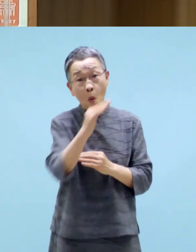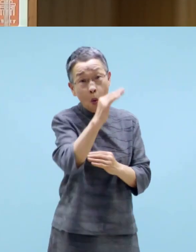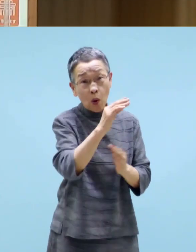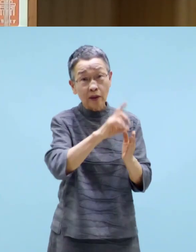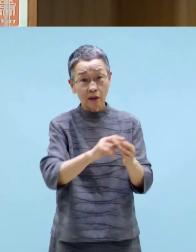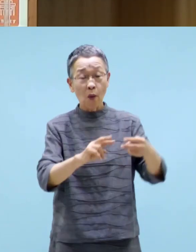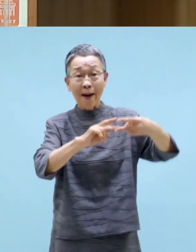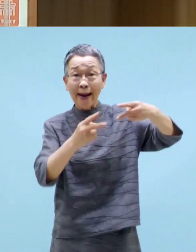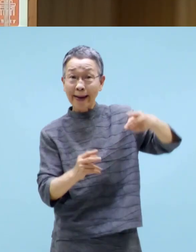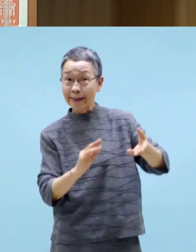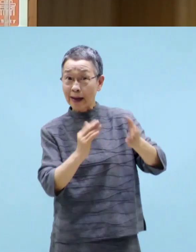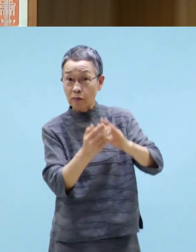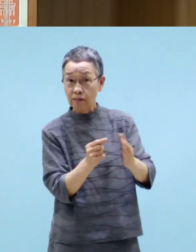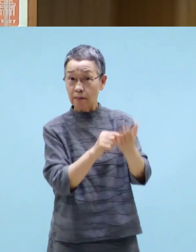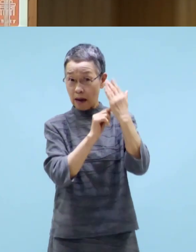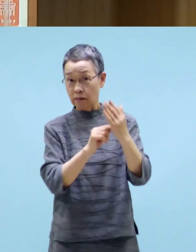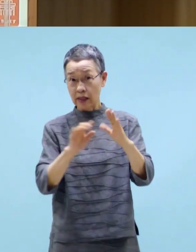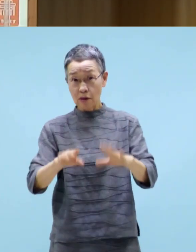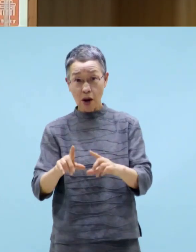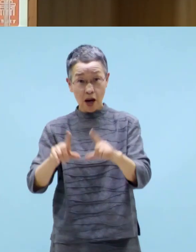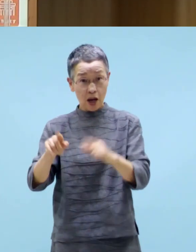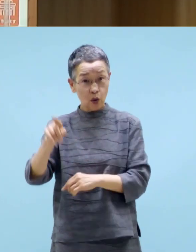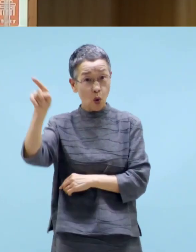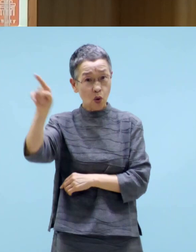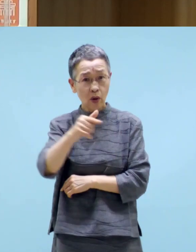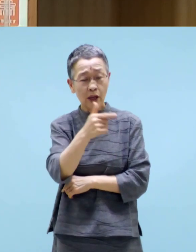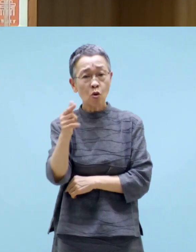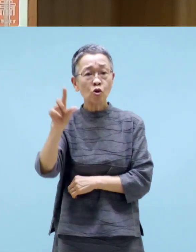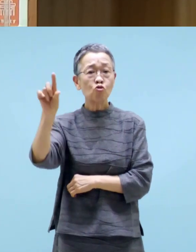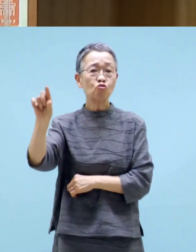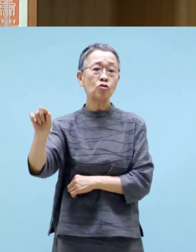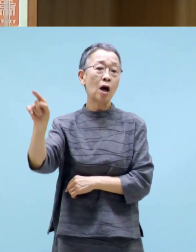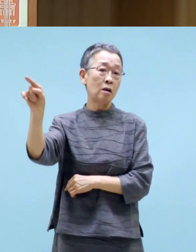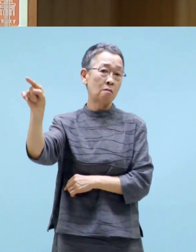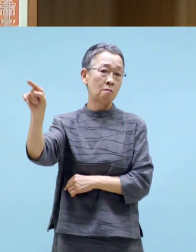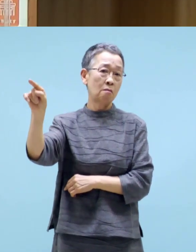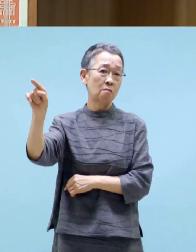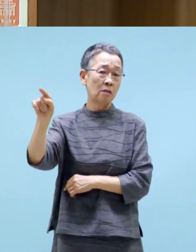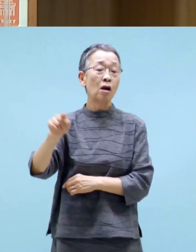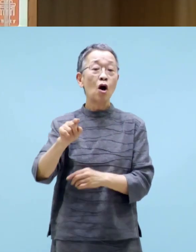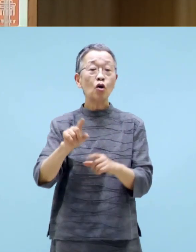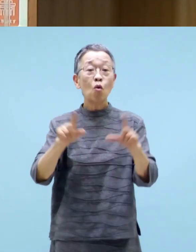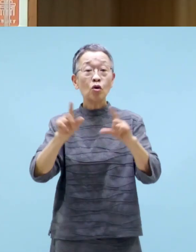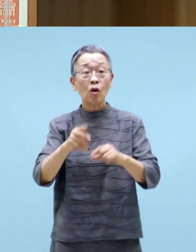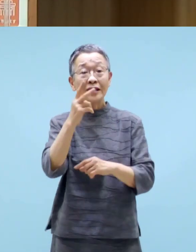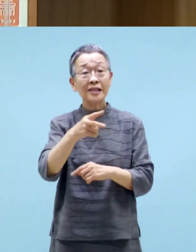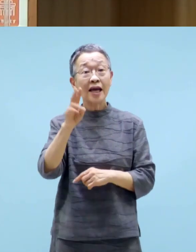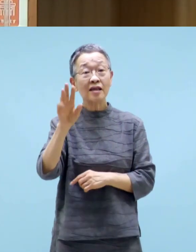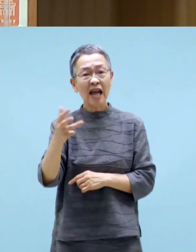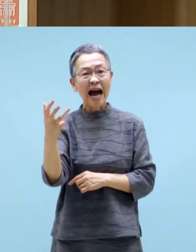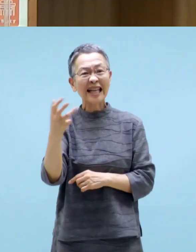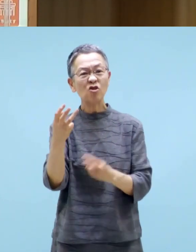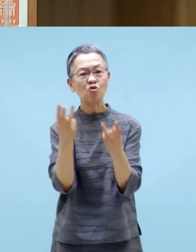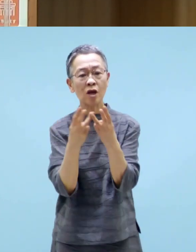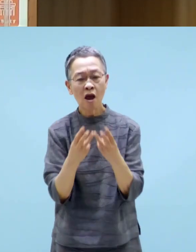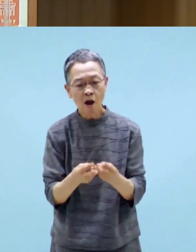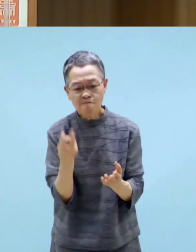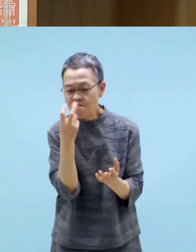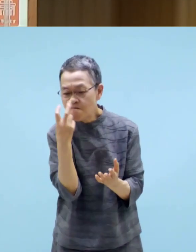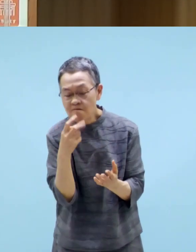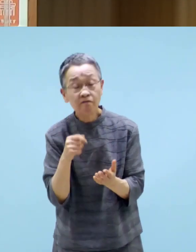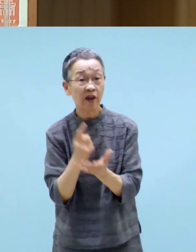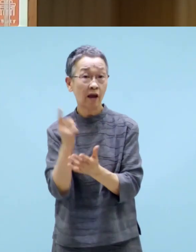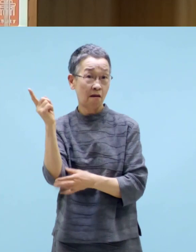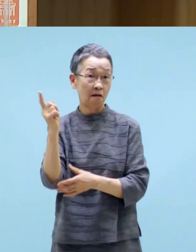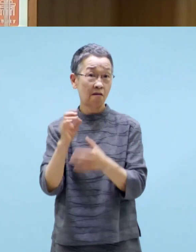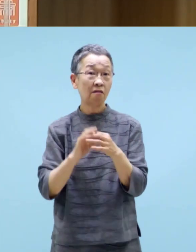で、東京が今ものすごい少ないですよね。東京2000人いて80件しかやってないんです。でこれを例えば北